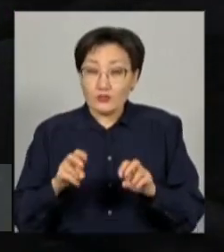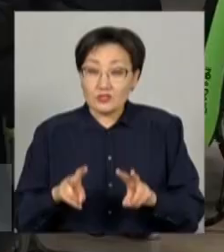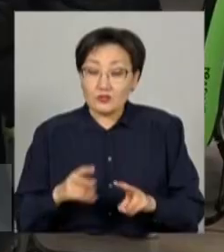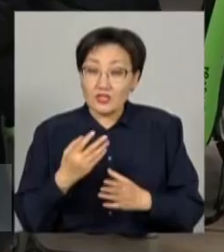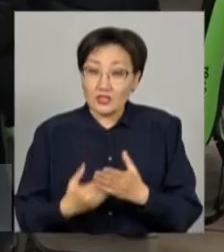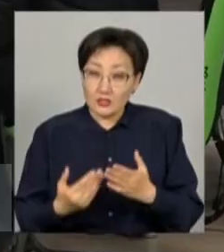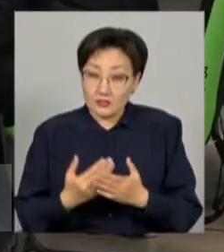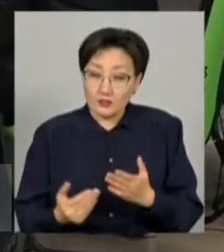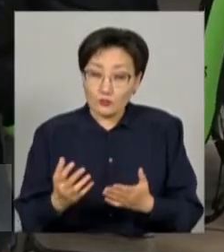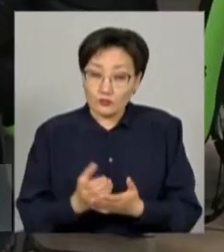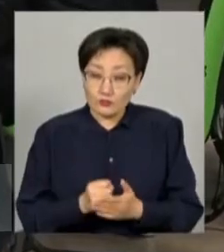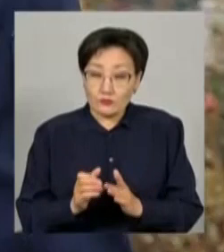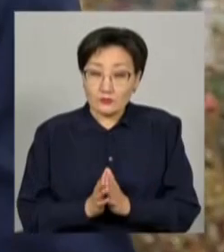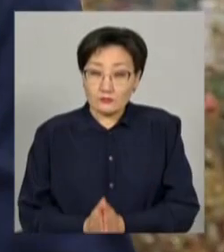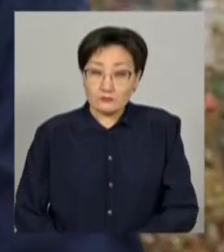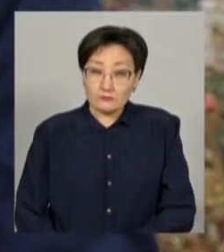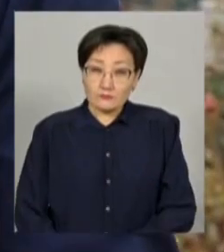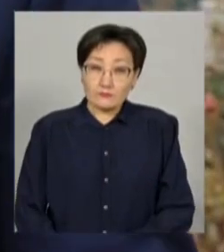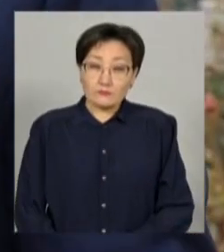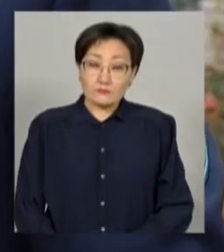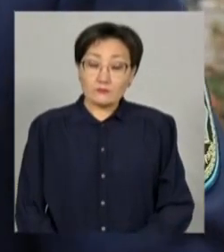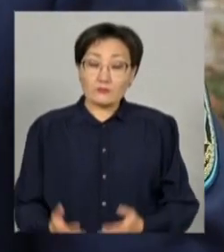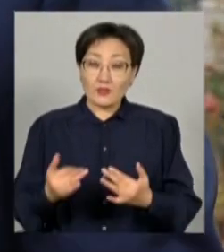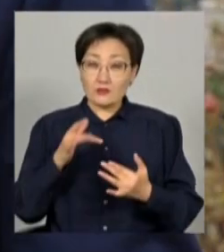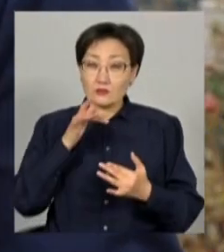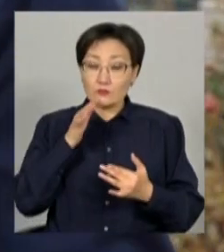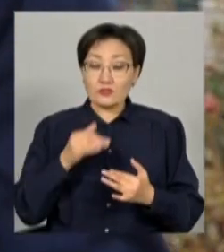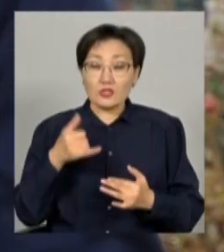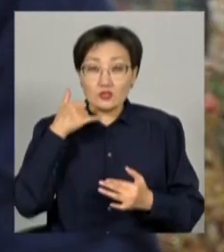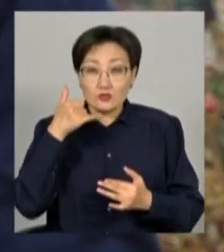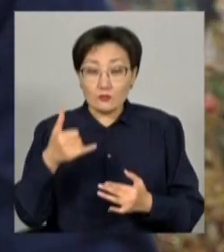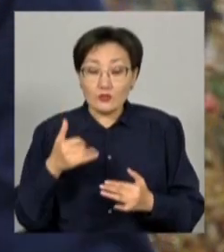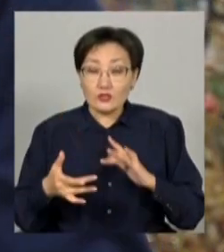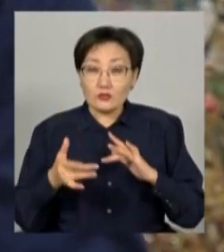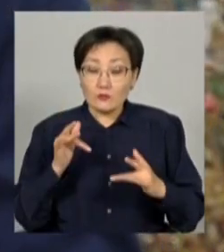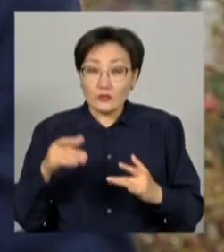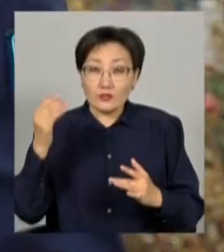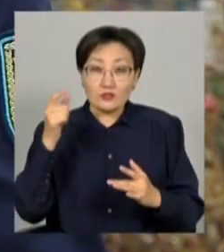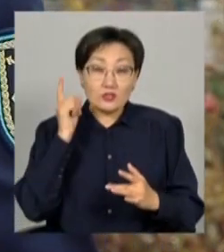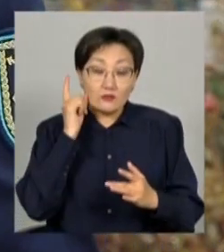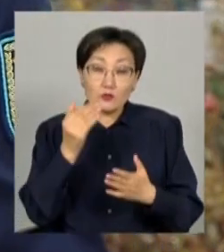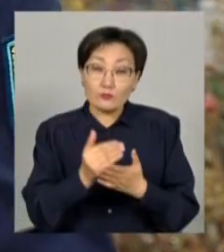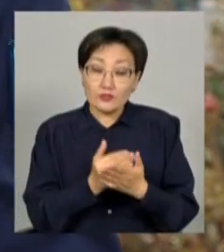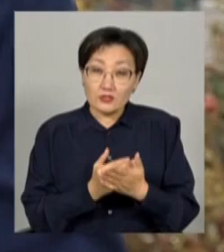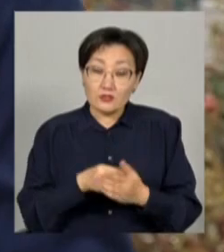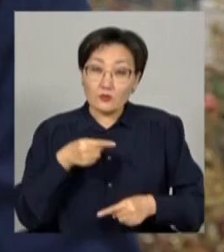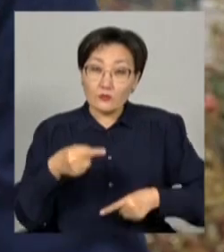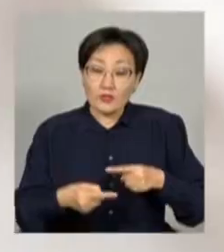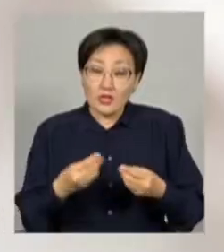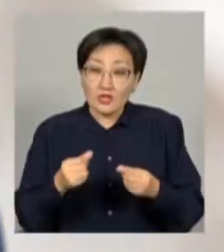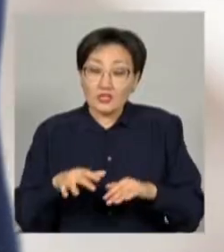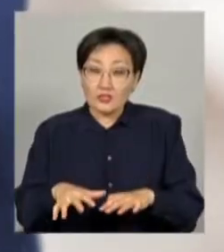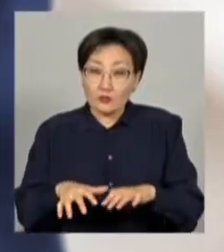мамандардан кеңес алуды сұрайды. Қазіргі таңда телефон және интернет қосымшалары арқылы қаражатты шешіп алу